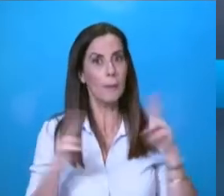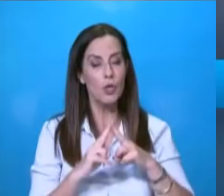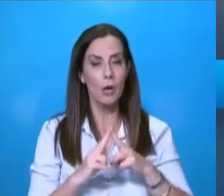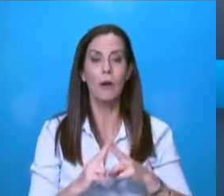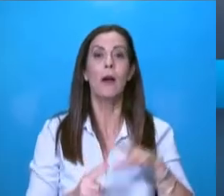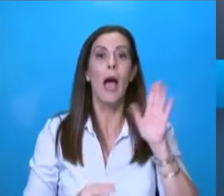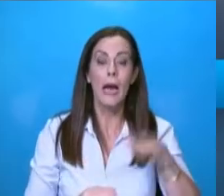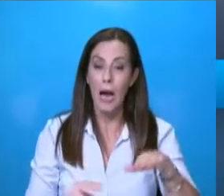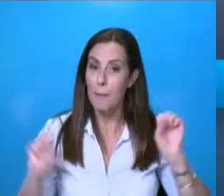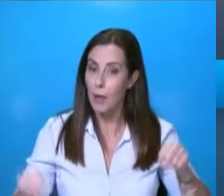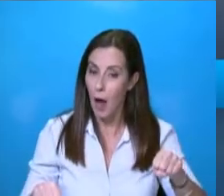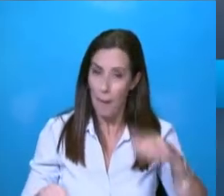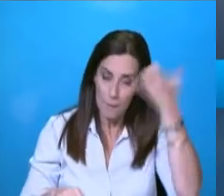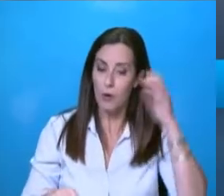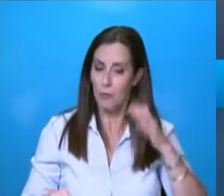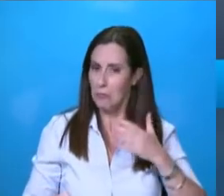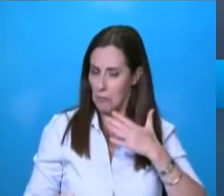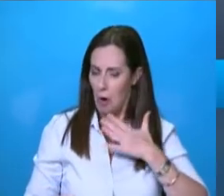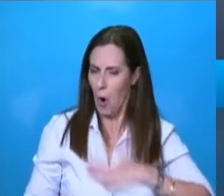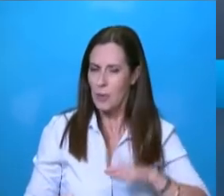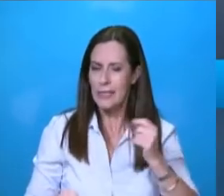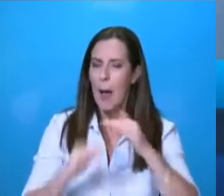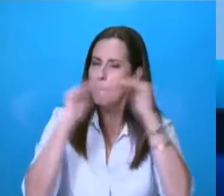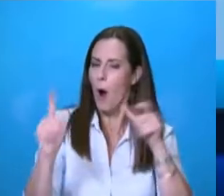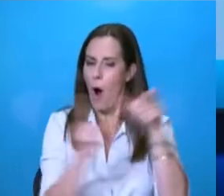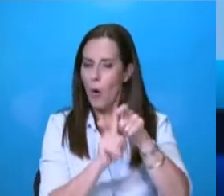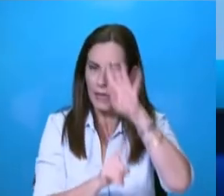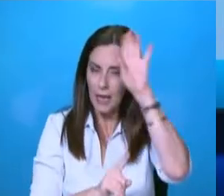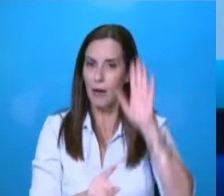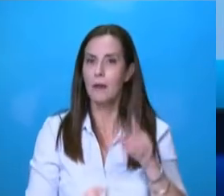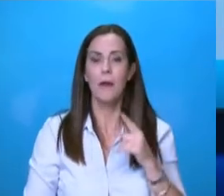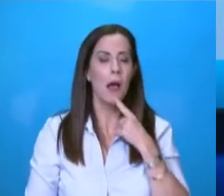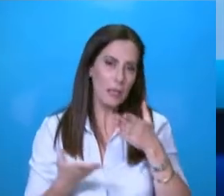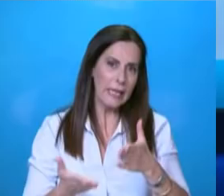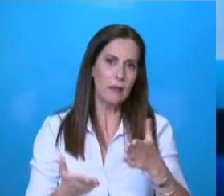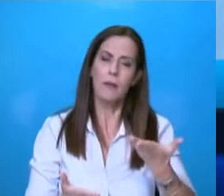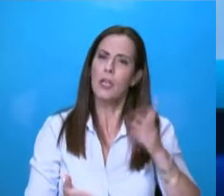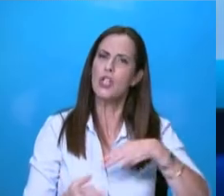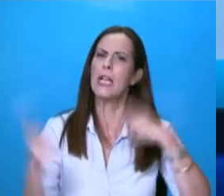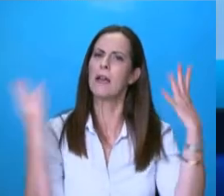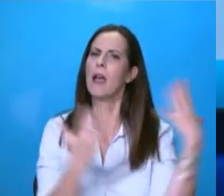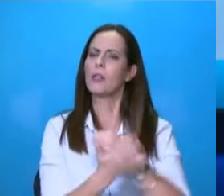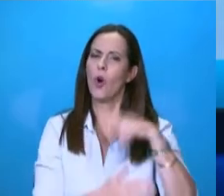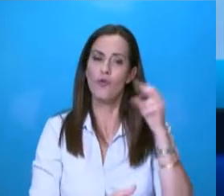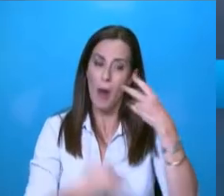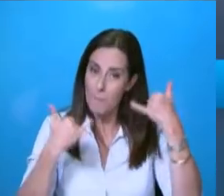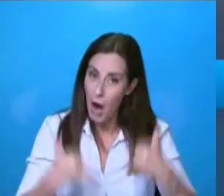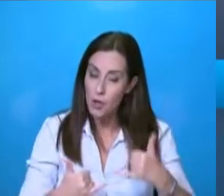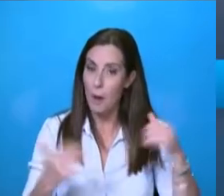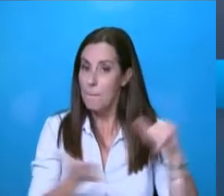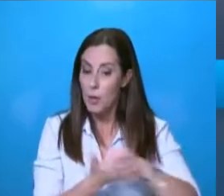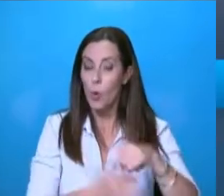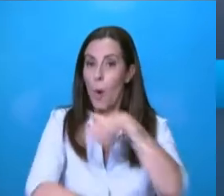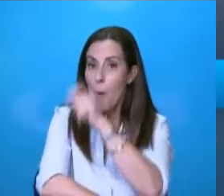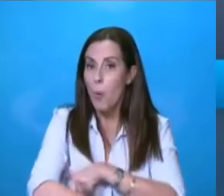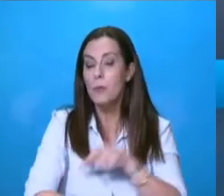לגמרי שטראמפ יכול להרשות לעצמו להשיג קצת מהסנקציות שהוא הטיל על איראן, ולהגיד, הנה, השגתי הישג, עוד שבועיים מהיום, בניו יורק, באום,